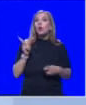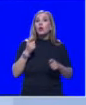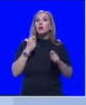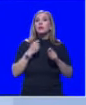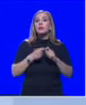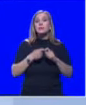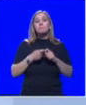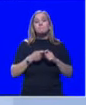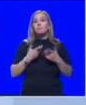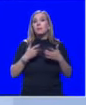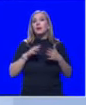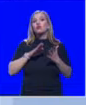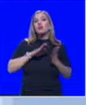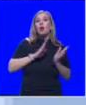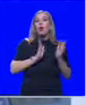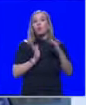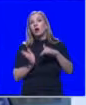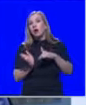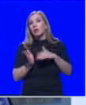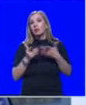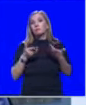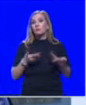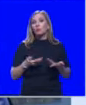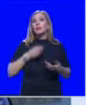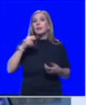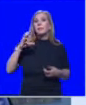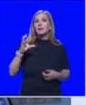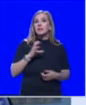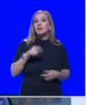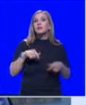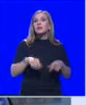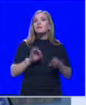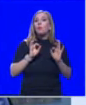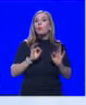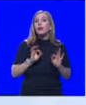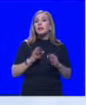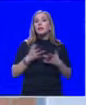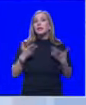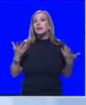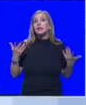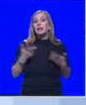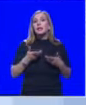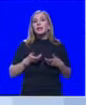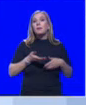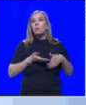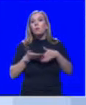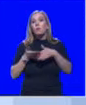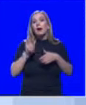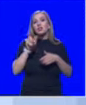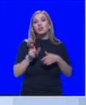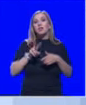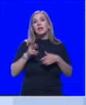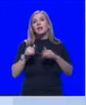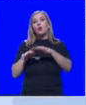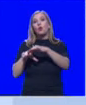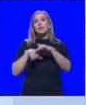направо се огъна под тежестта ДПС и в такъв момент или допингираш състезателя, или го